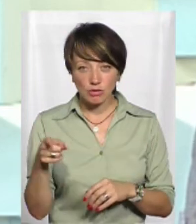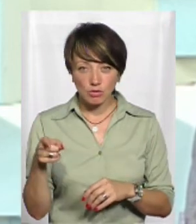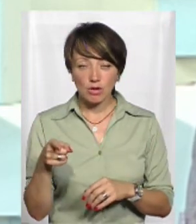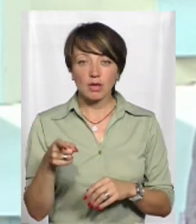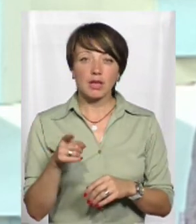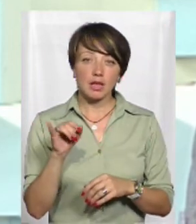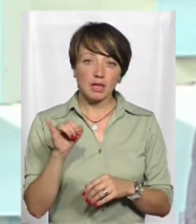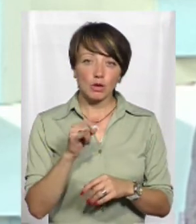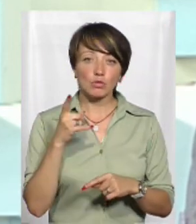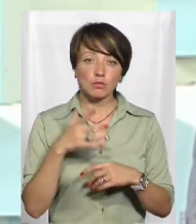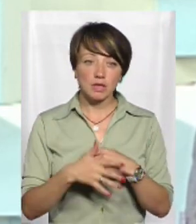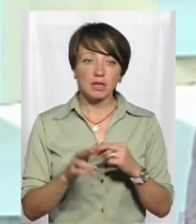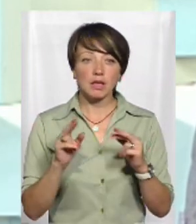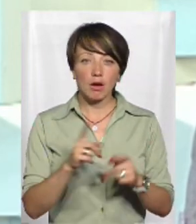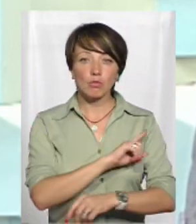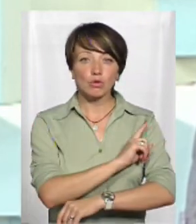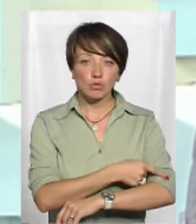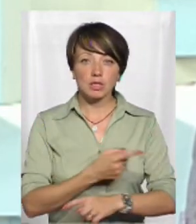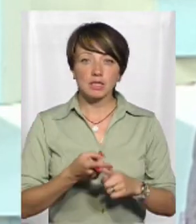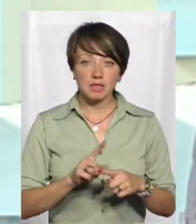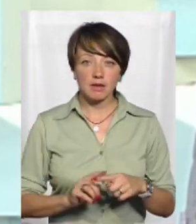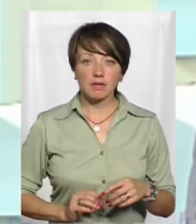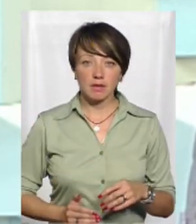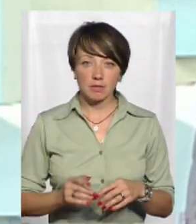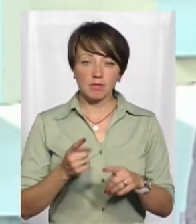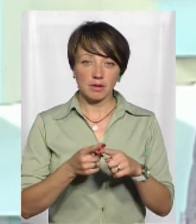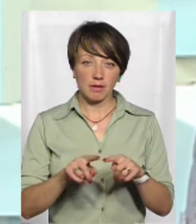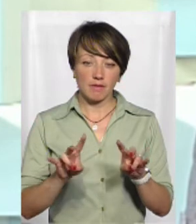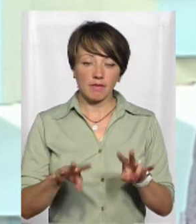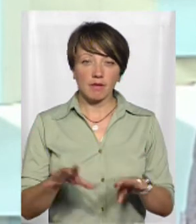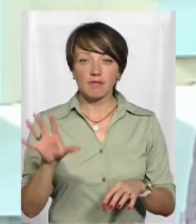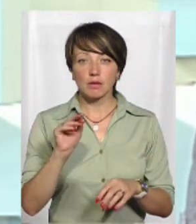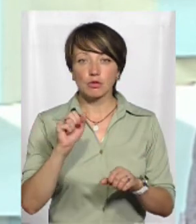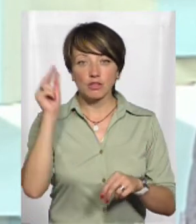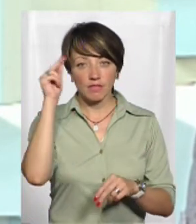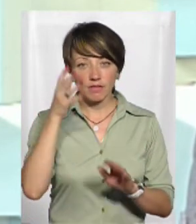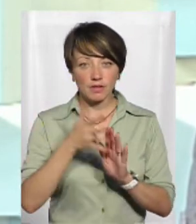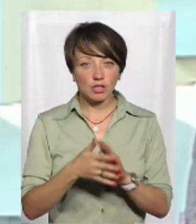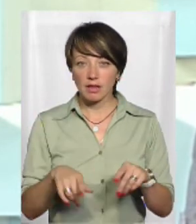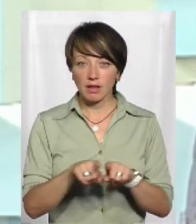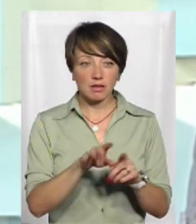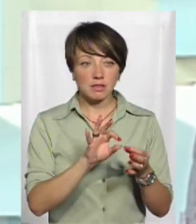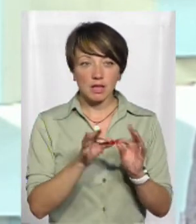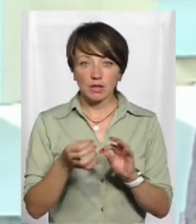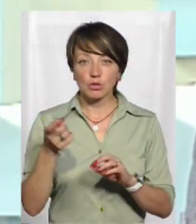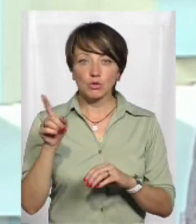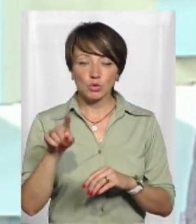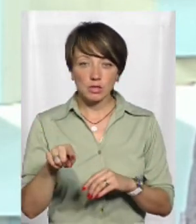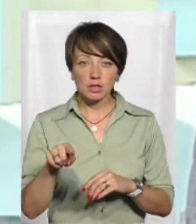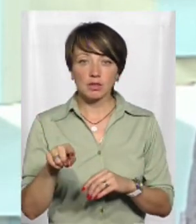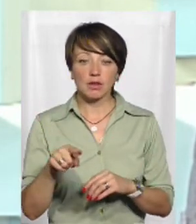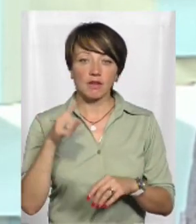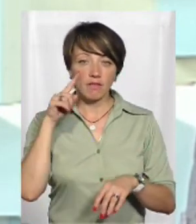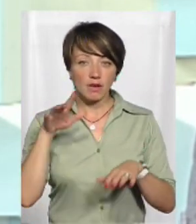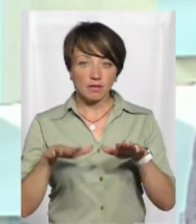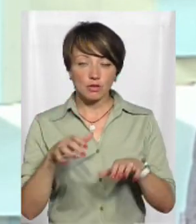будувала. Відповідно, і розуміти, наскільки потужно ця компанія стоїть на ринку нерухомості. Це все можна вивчити, це не так складно, і тоді